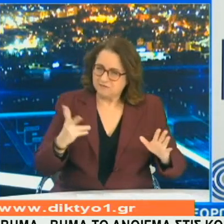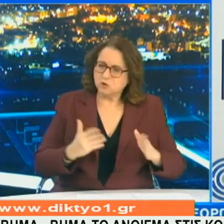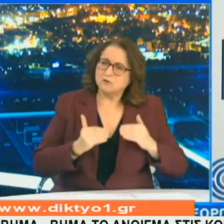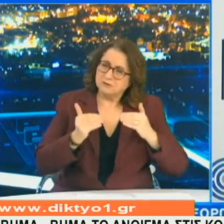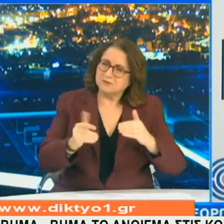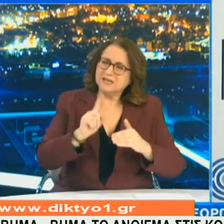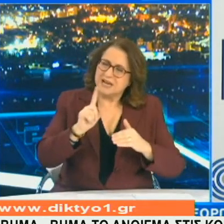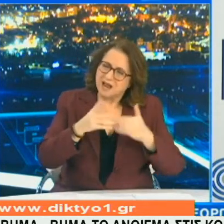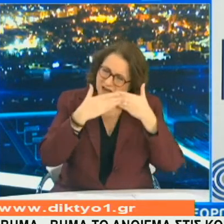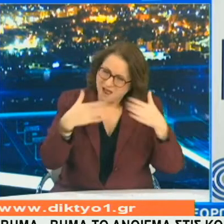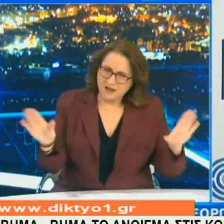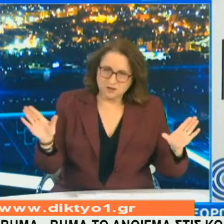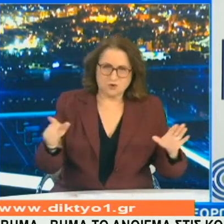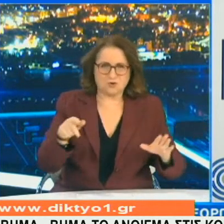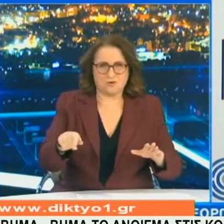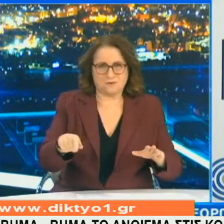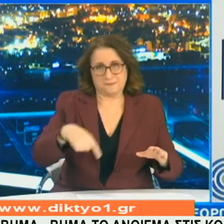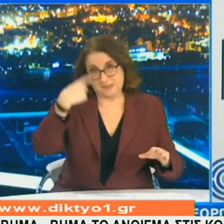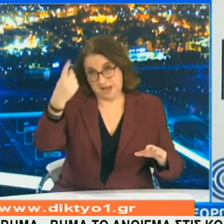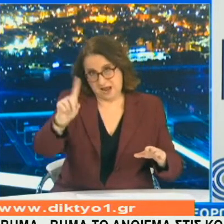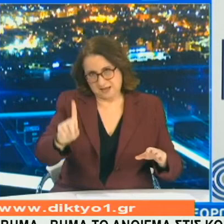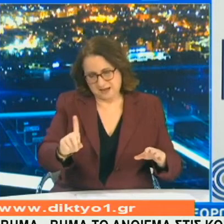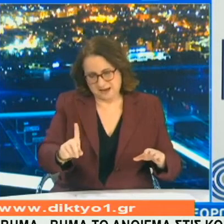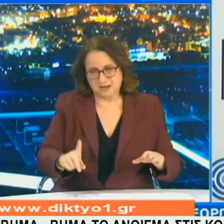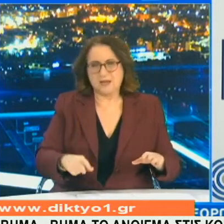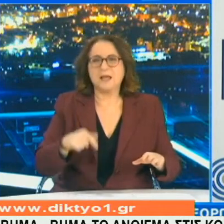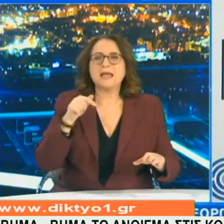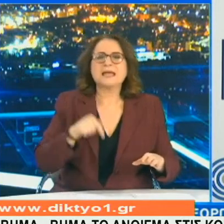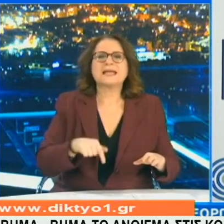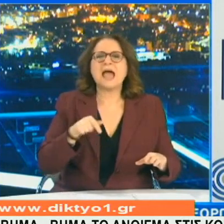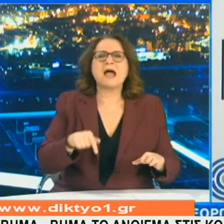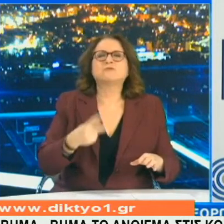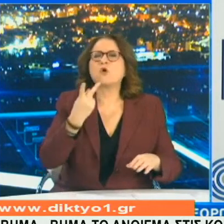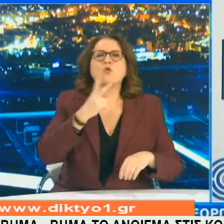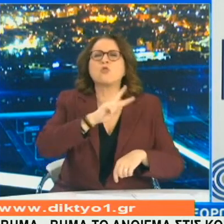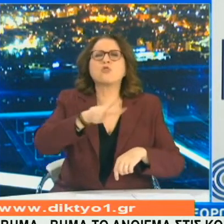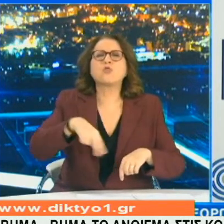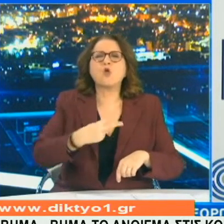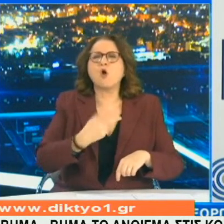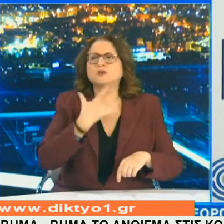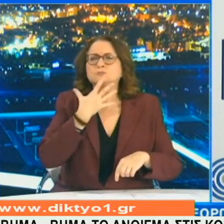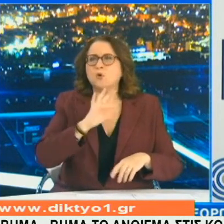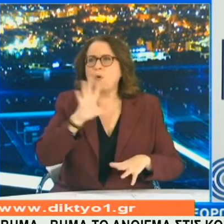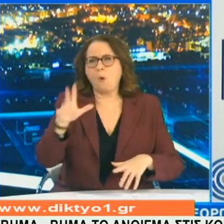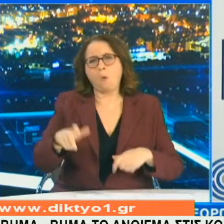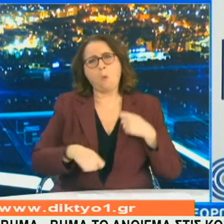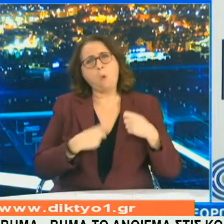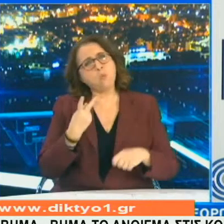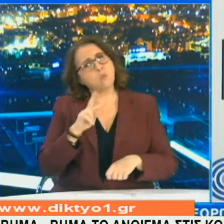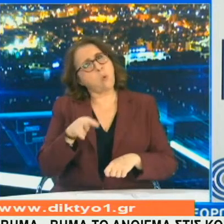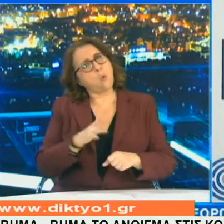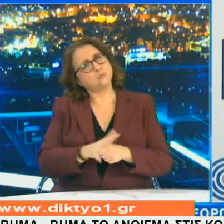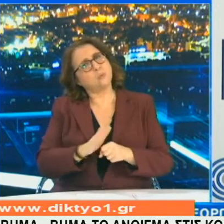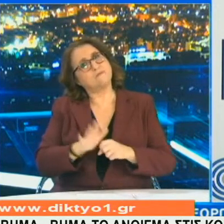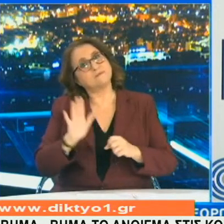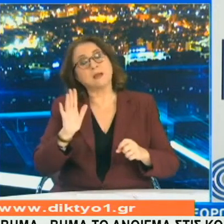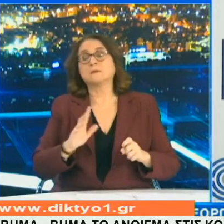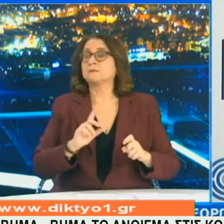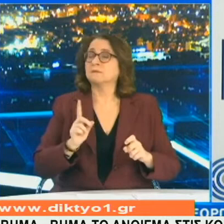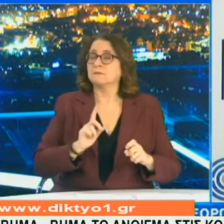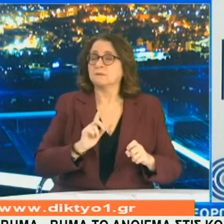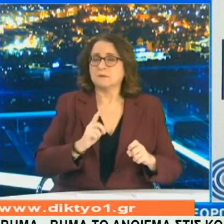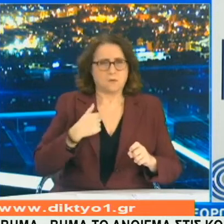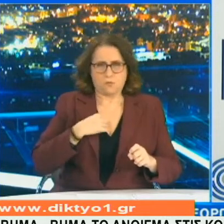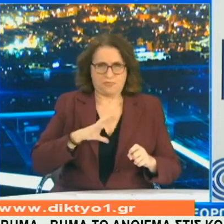κάνεις τα ψώνια σου δεν γίνεται για να ταλαιπωρήσουμε κανέναν. Γίνεται όμως ότι έπρεπε να βρούμε έναν τρόπο ώστε να ρυθμίσουμε